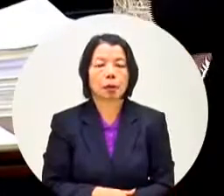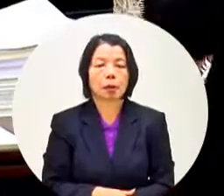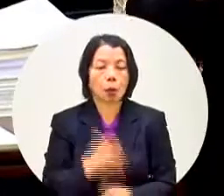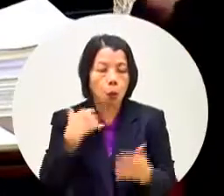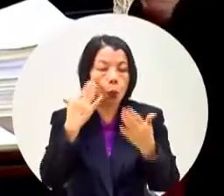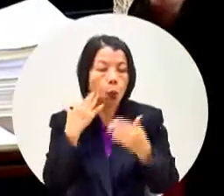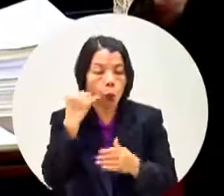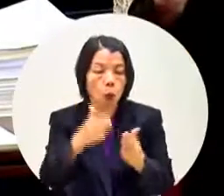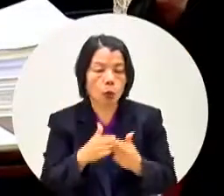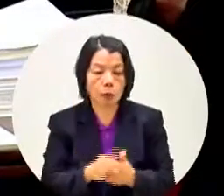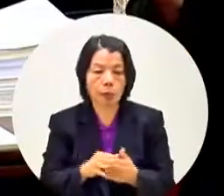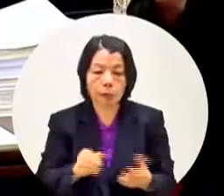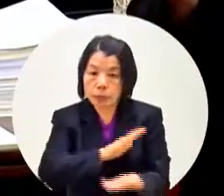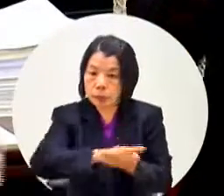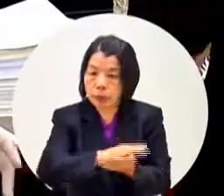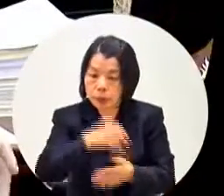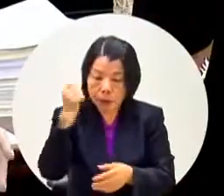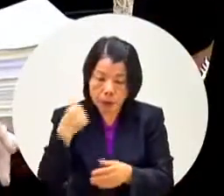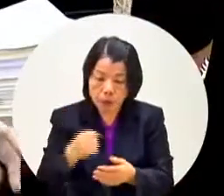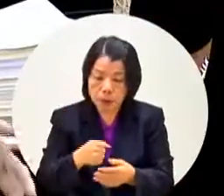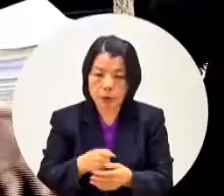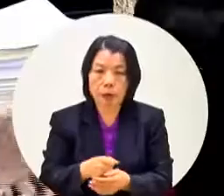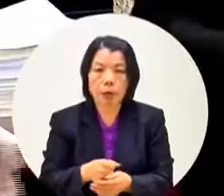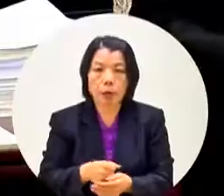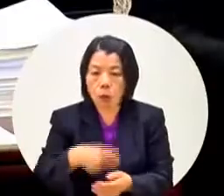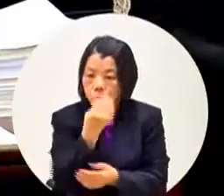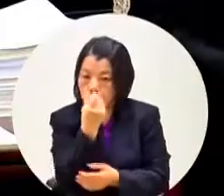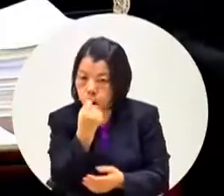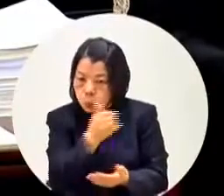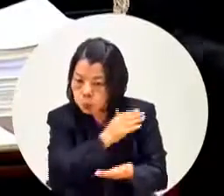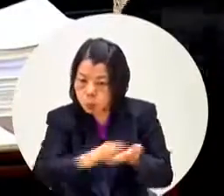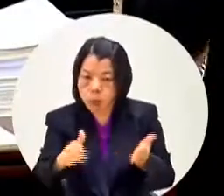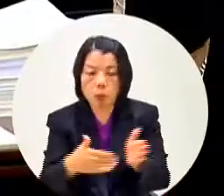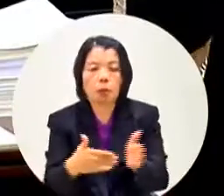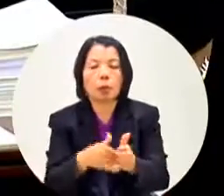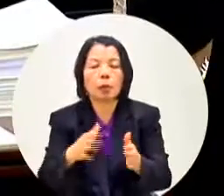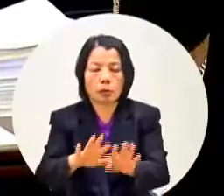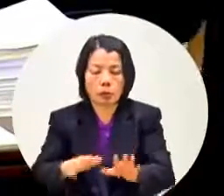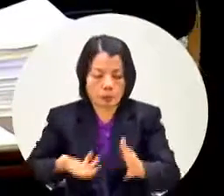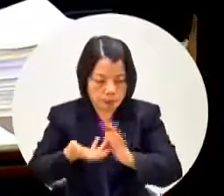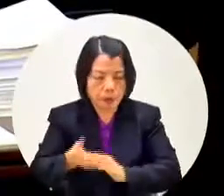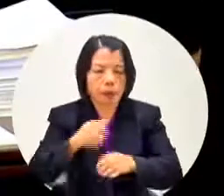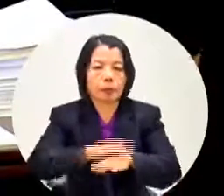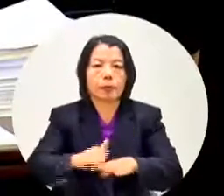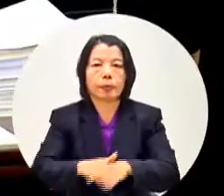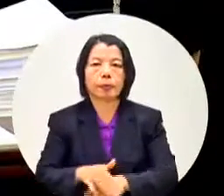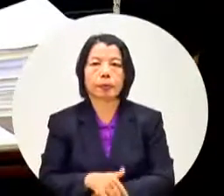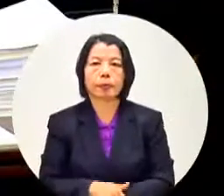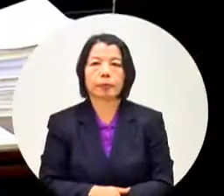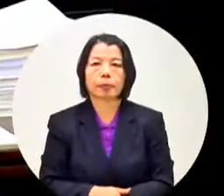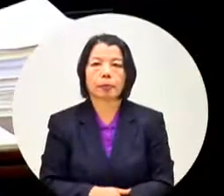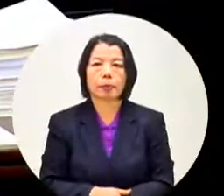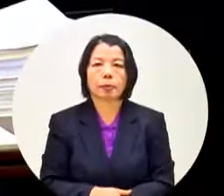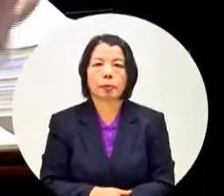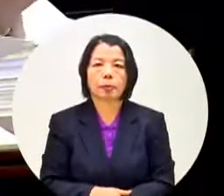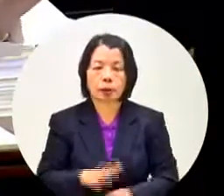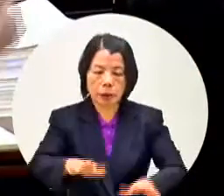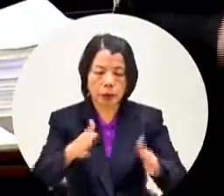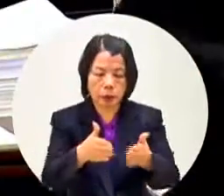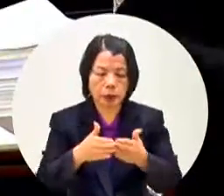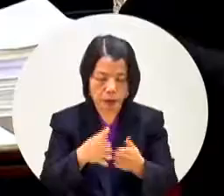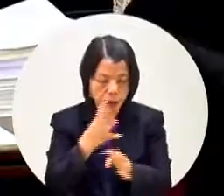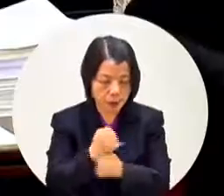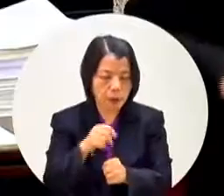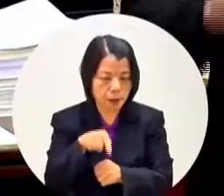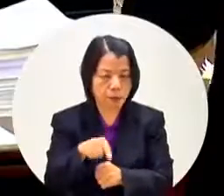说当它新市场盖好以后就搬过去，可是它一延再延，本来是今年的1月，现在要到5月